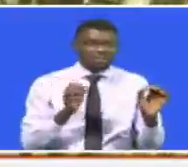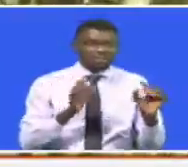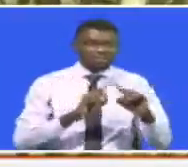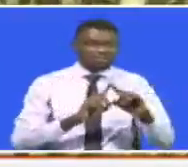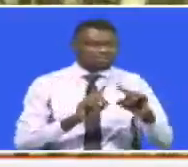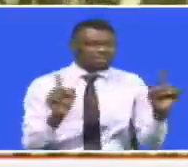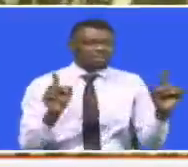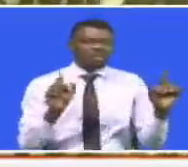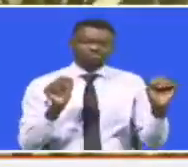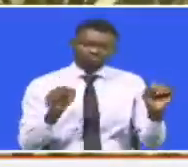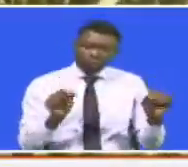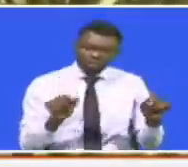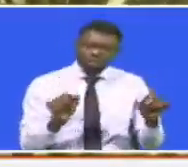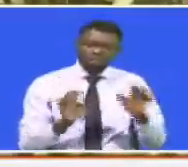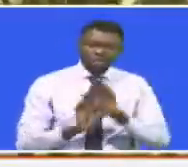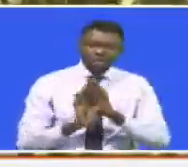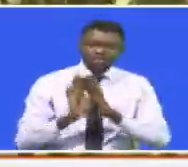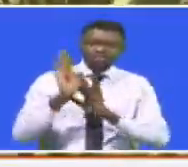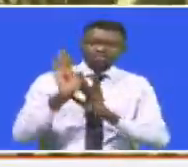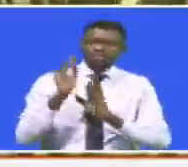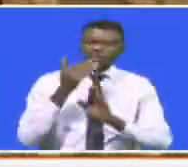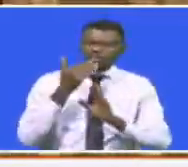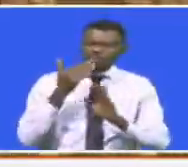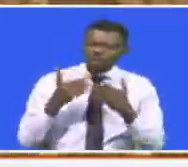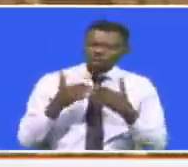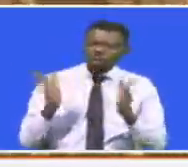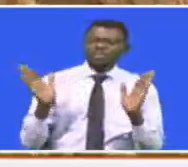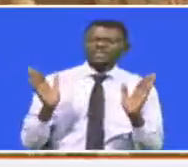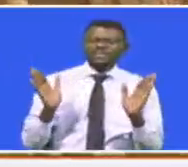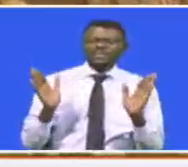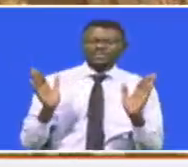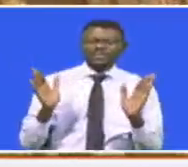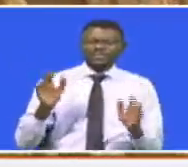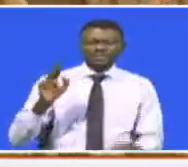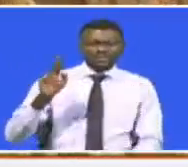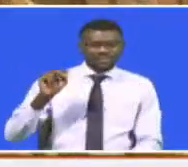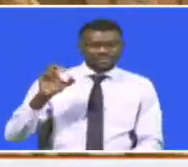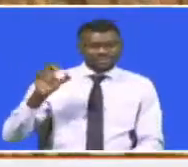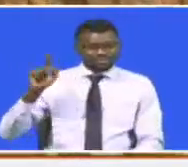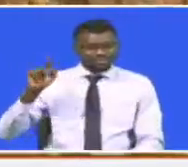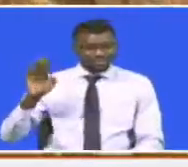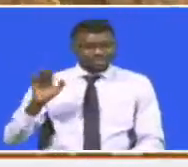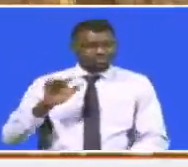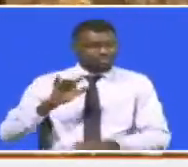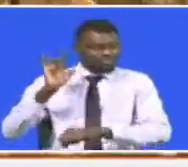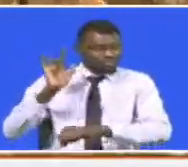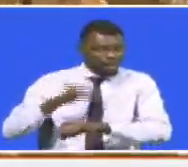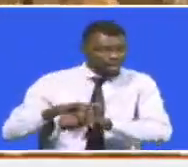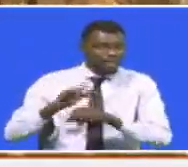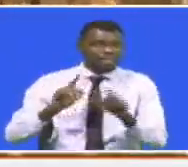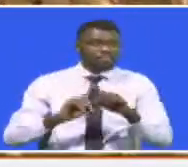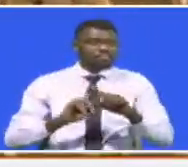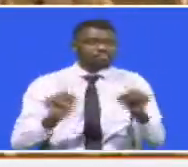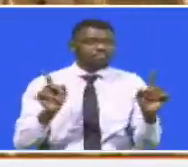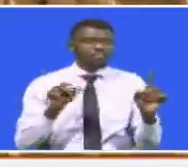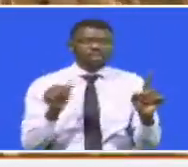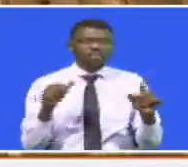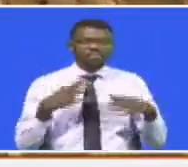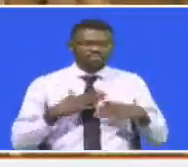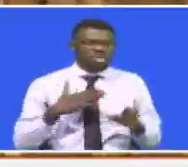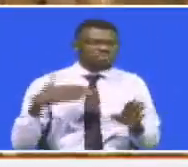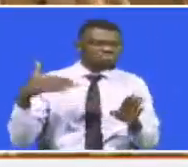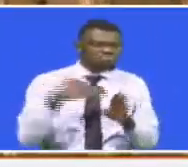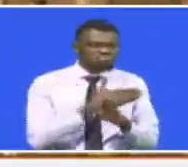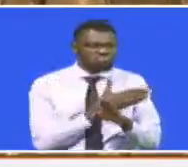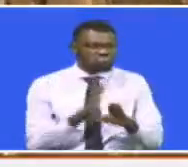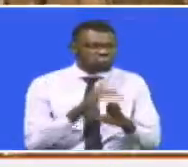kufaulu. Na wachukue nafasi kama ni cereal wafungue mapema. The farmers say middlemen are currently dominating the market and purchasing maize